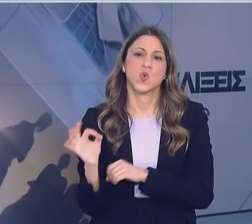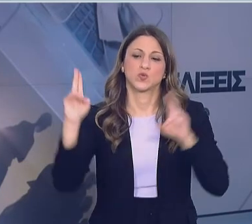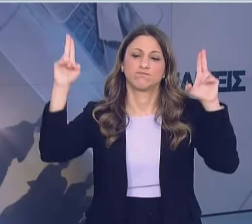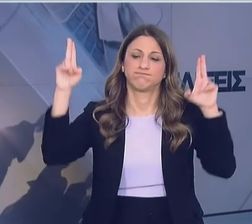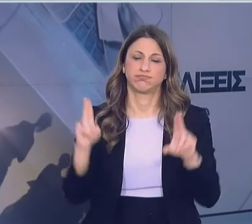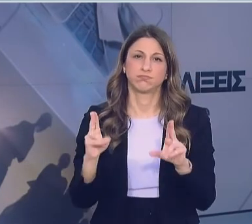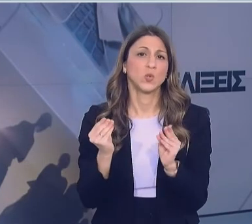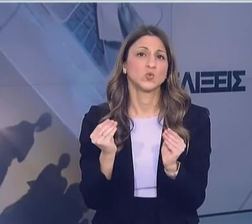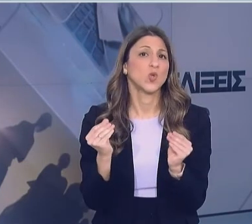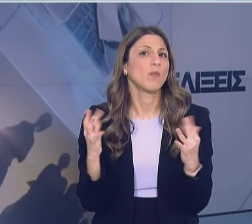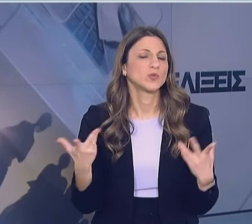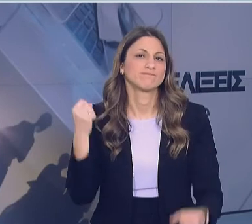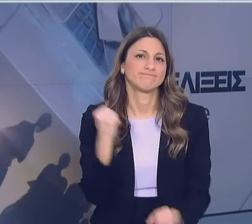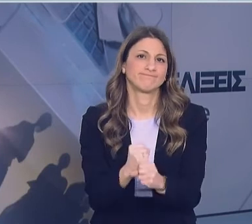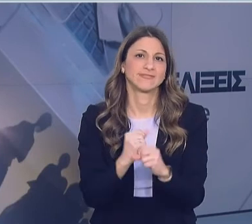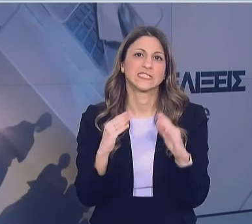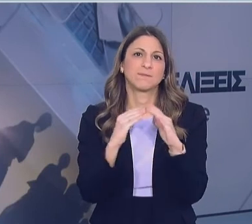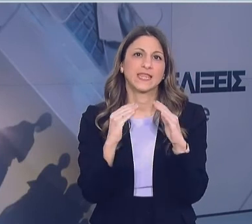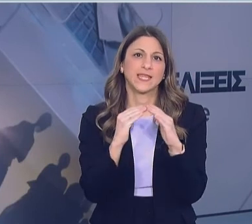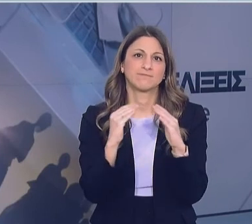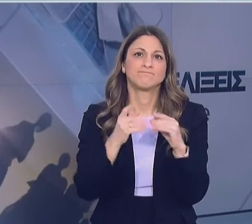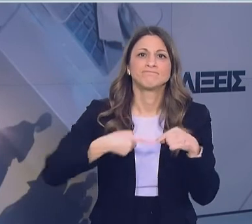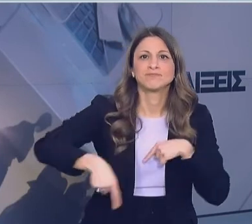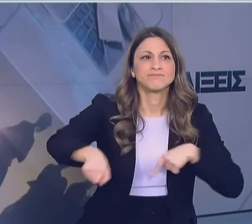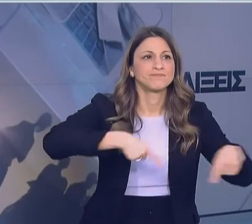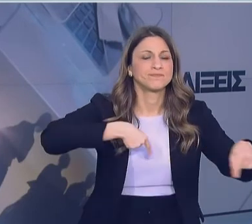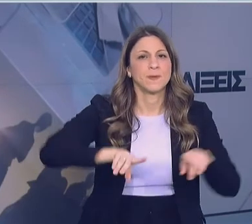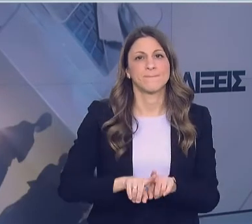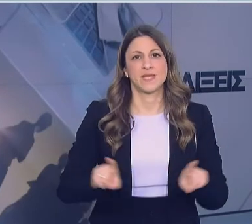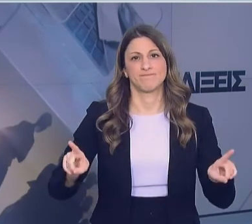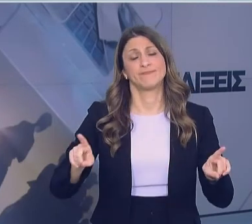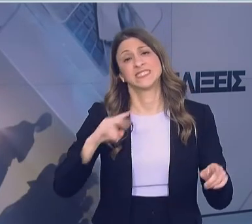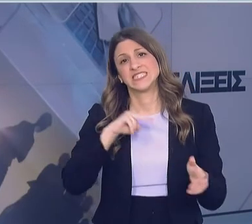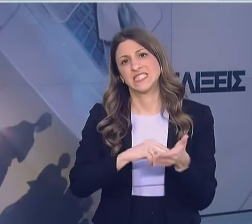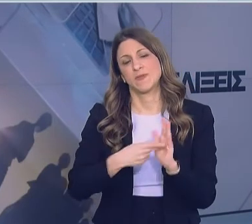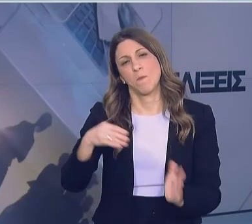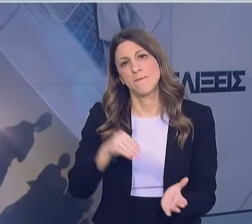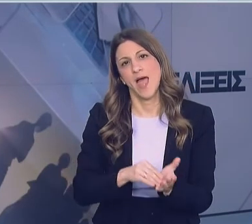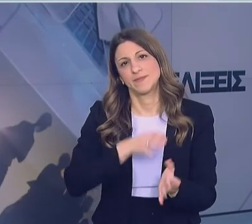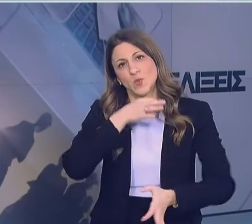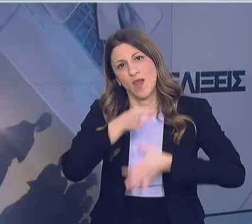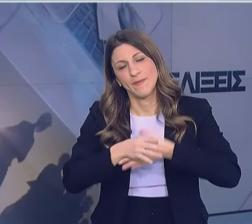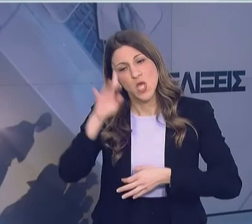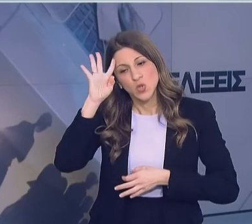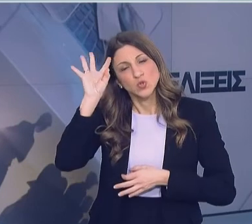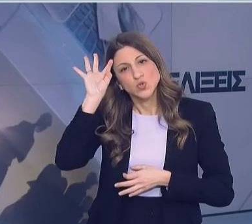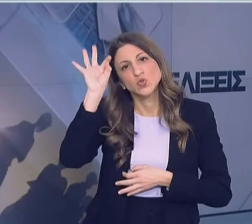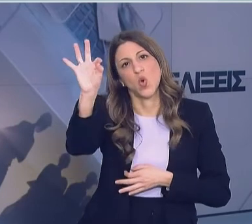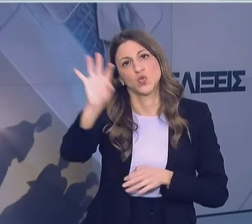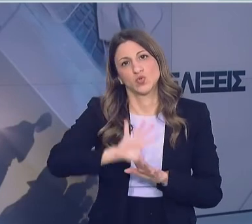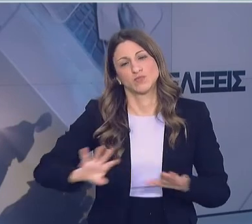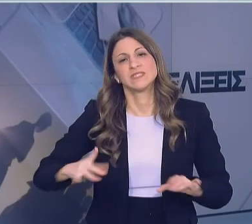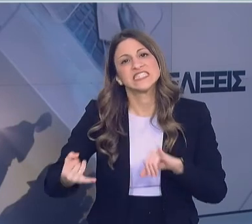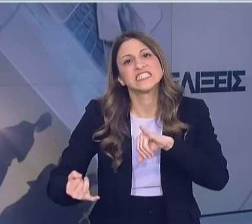μας, να παραμείνουμε στο σπίτι. Έχει αξία αυτό, να το υπηρετήσουμε μέχρι τέλους. Έχει αξία γιατί είναι ο στόχος, ο σκοπός,